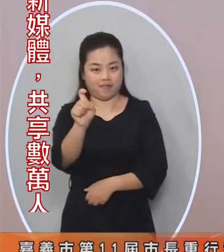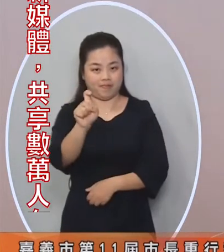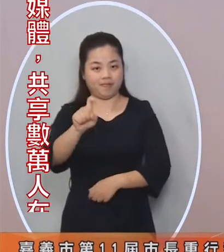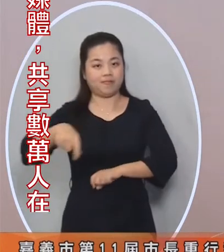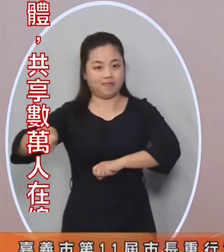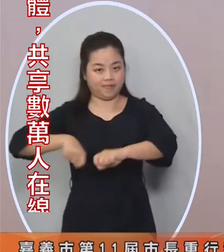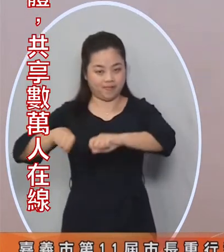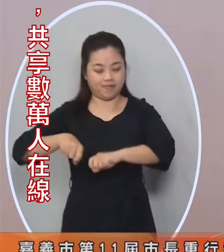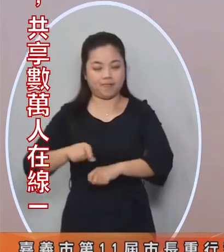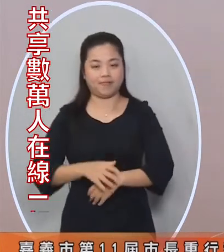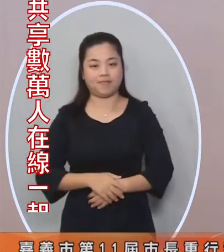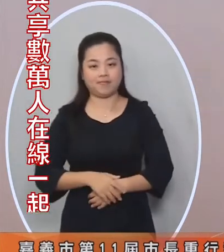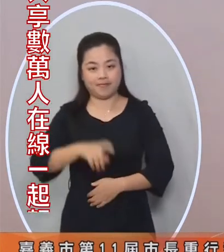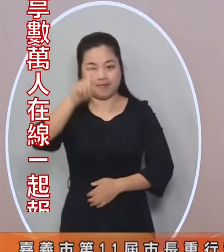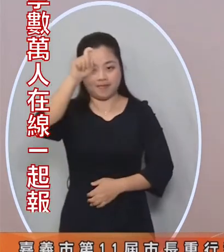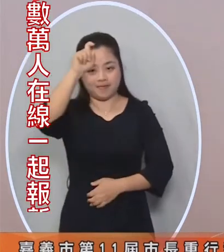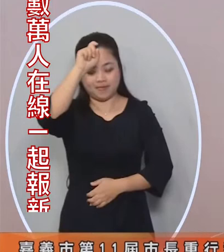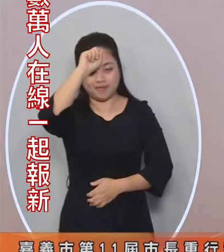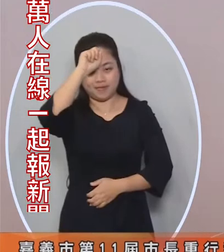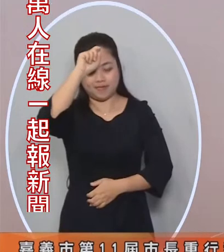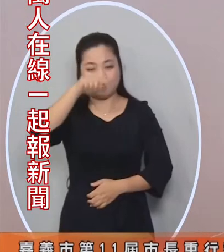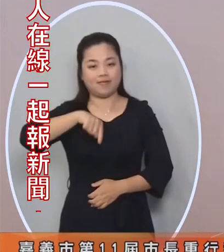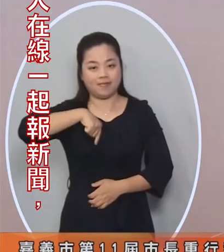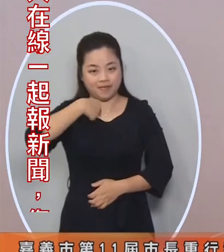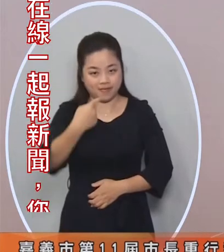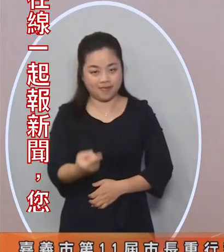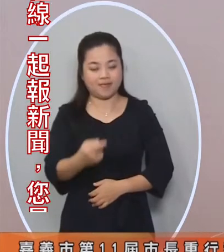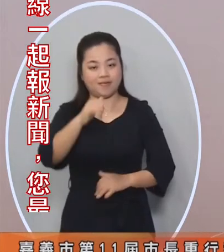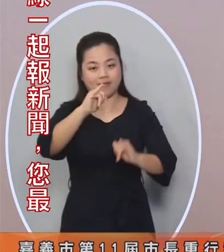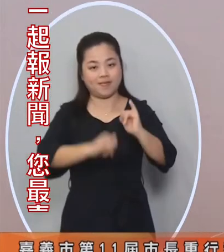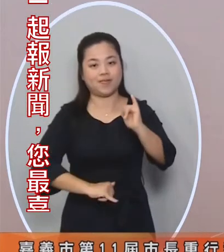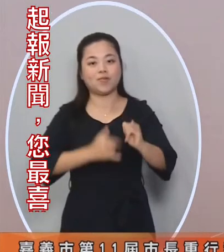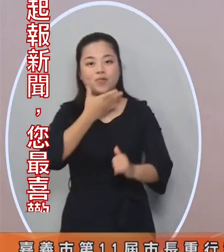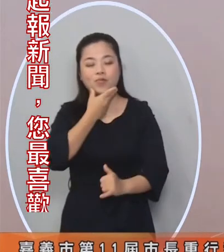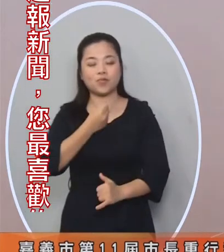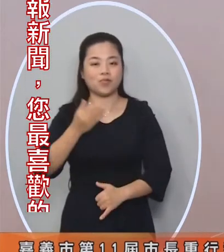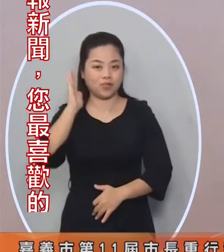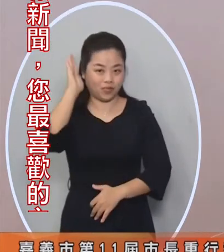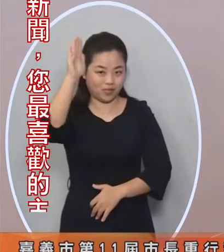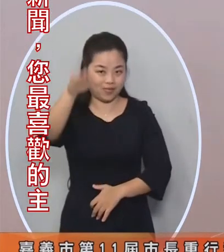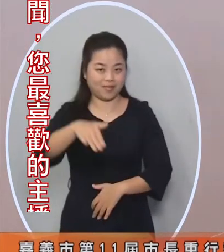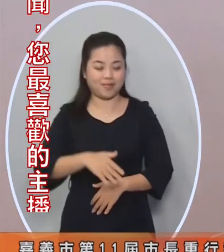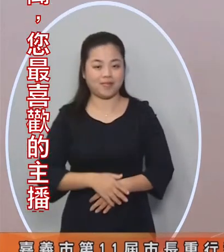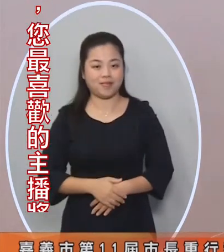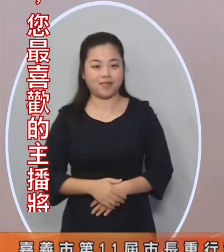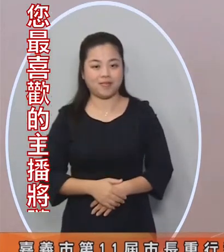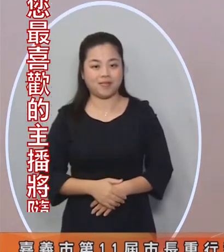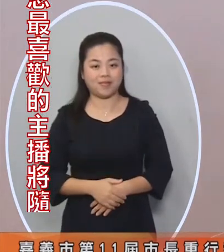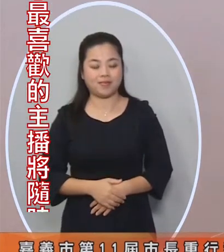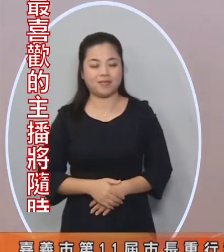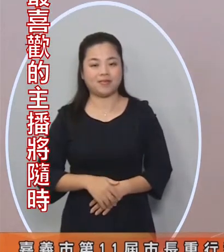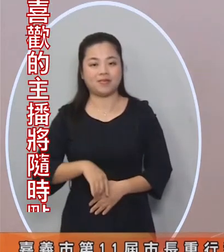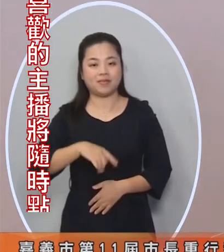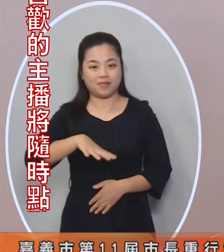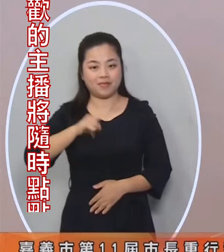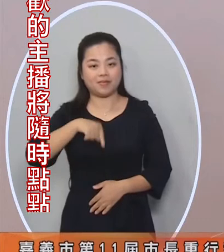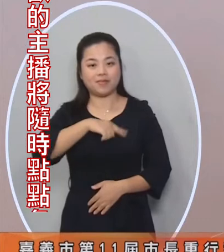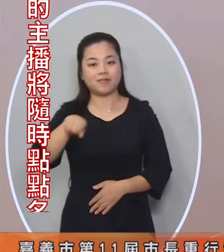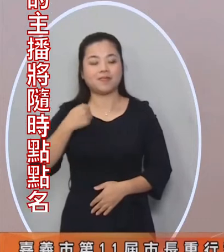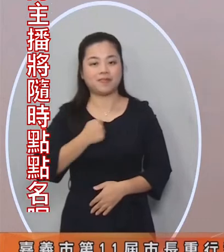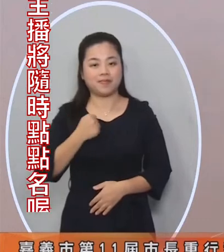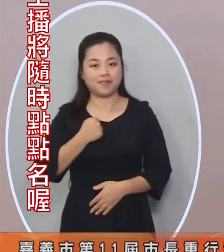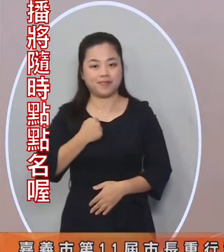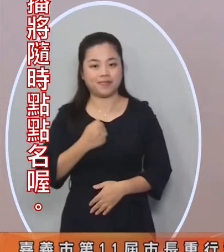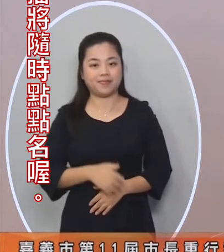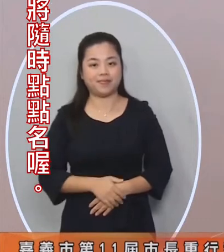舰计划，希望打造一个下一世代更幸福的未来。那是优先，那么怎样？其实，